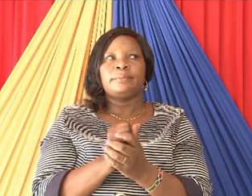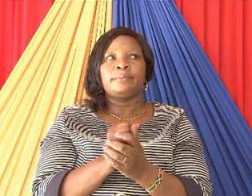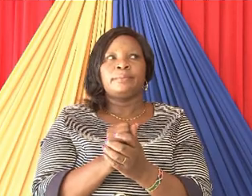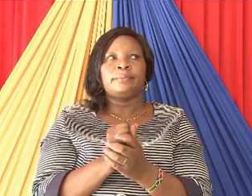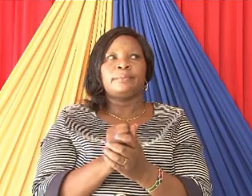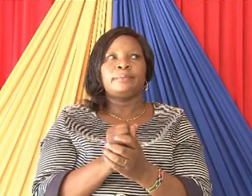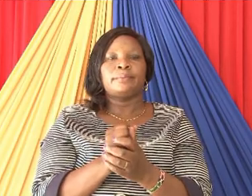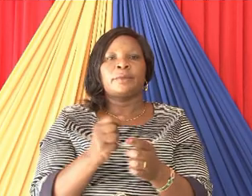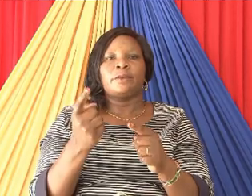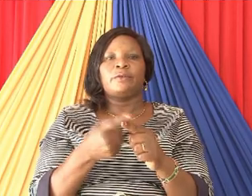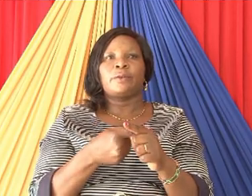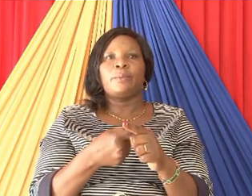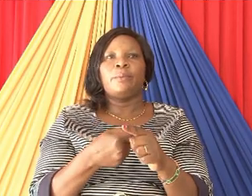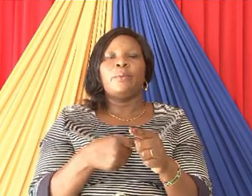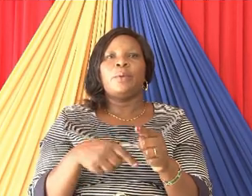tuanzie moja